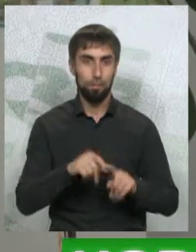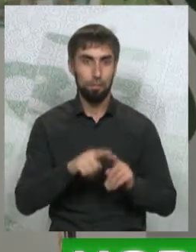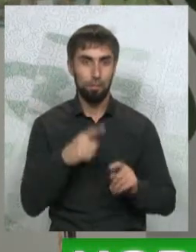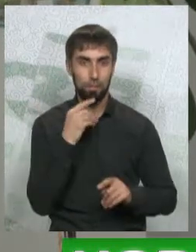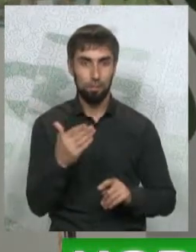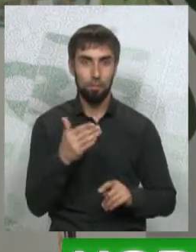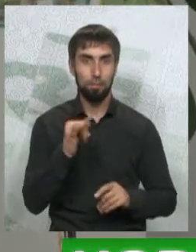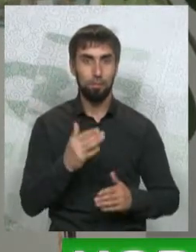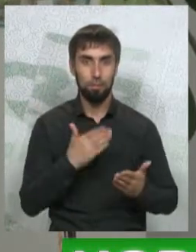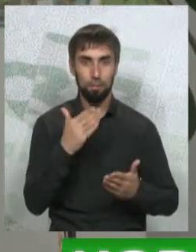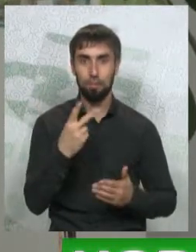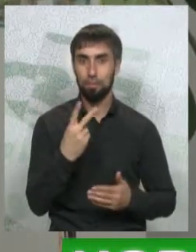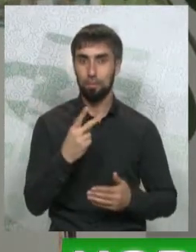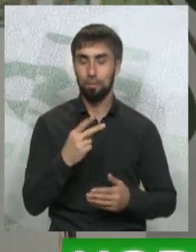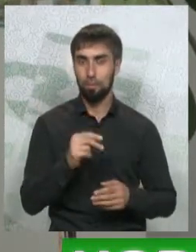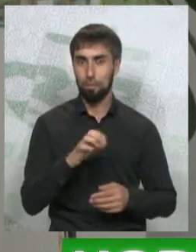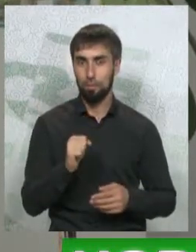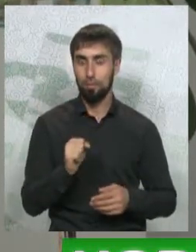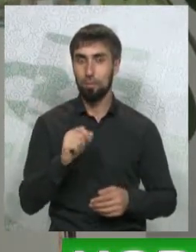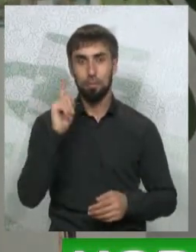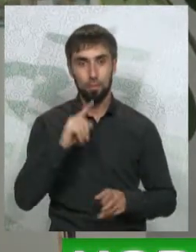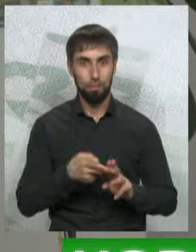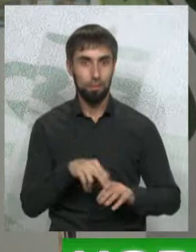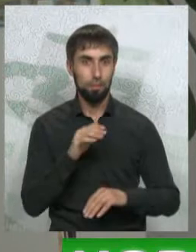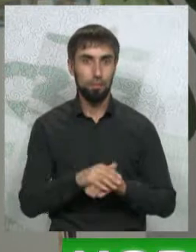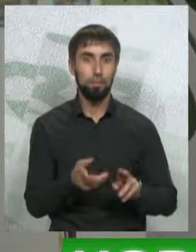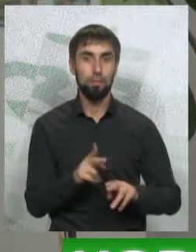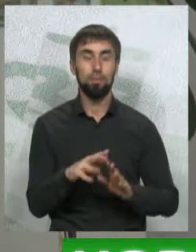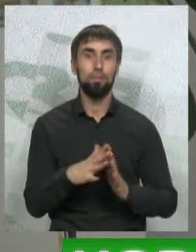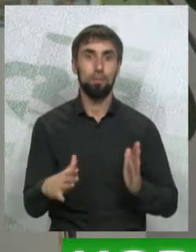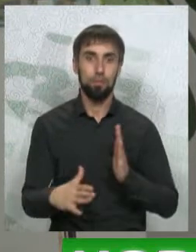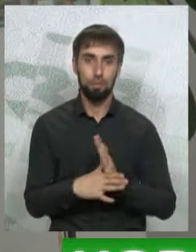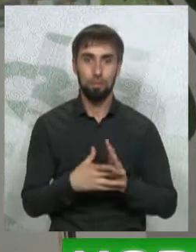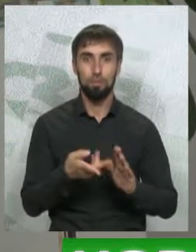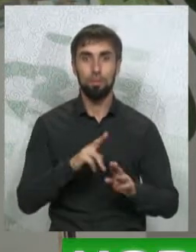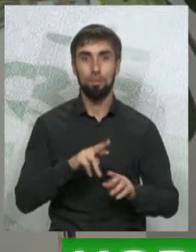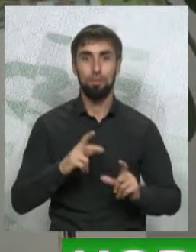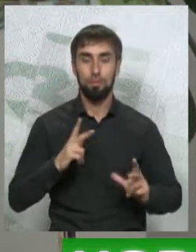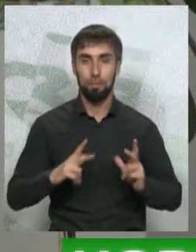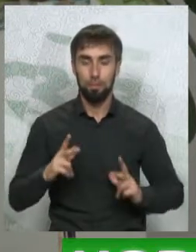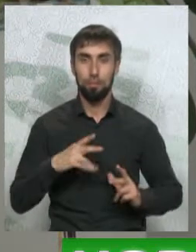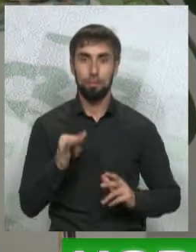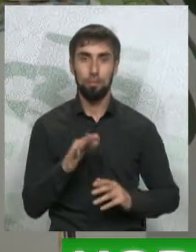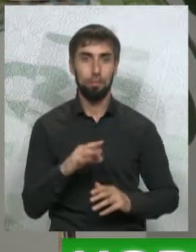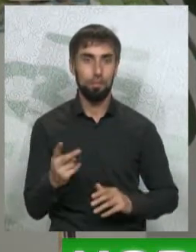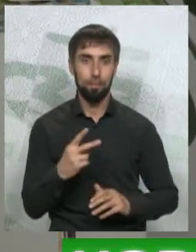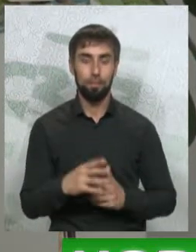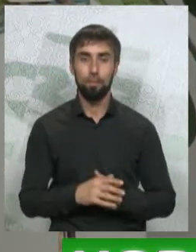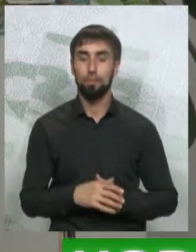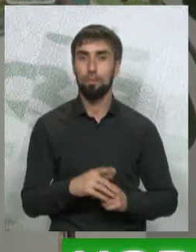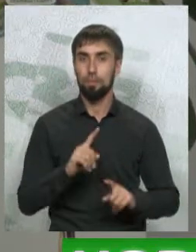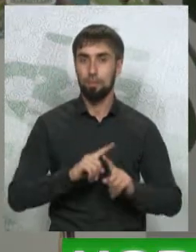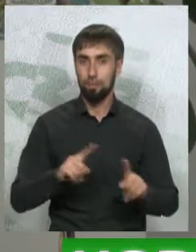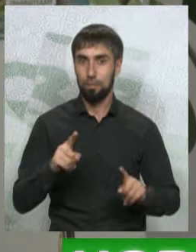языку. Их всего 3 часа. Учитывая этот факт, это большая помощь, во-первых, и для учителей, а во-вторых,